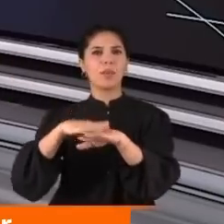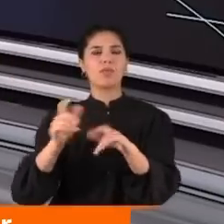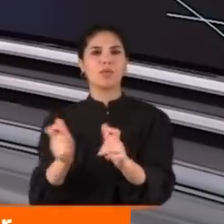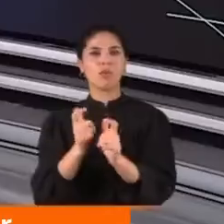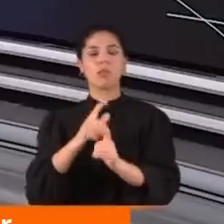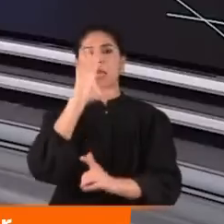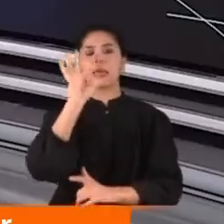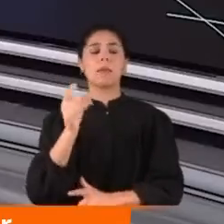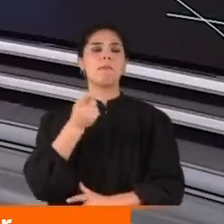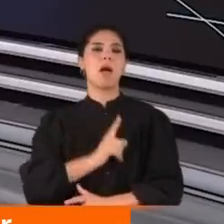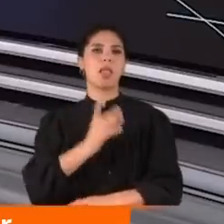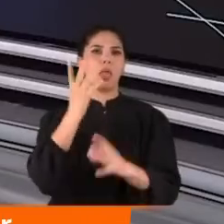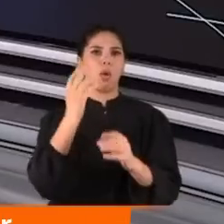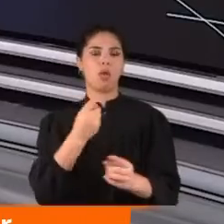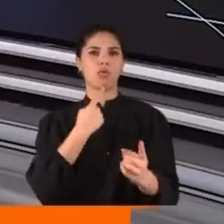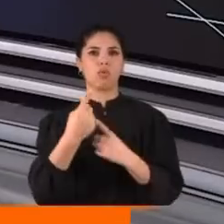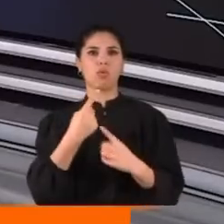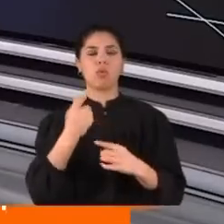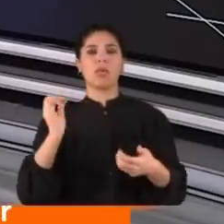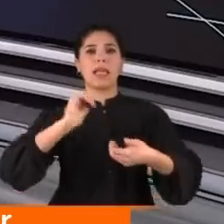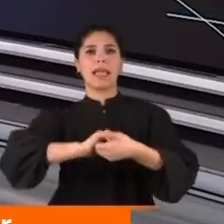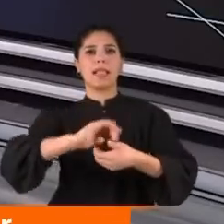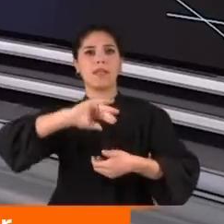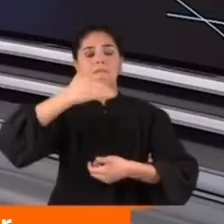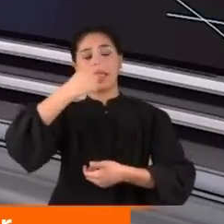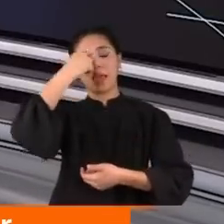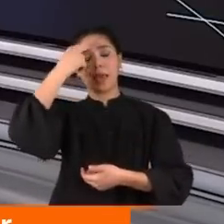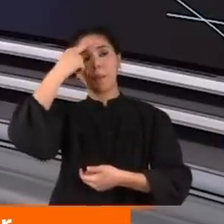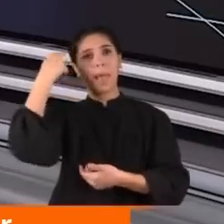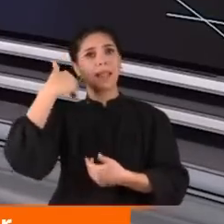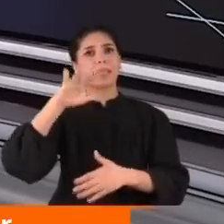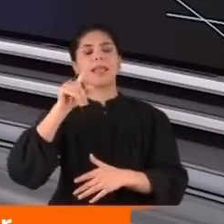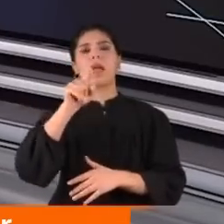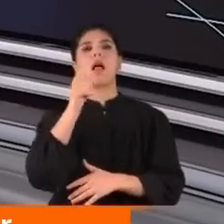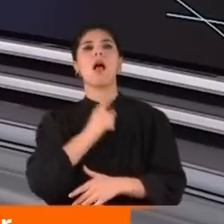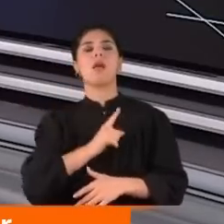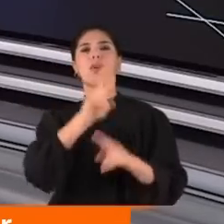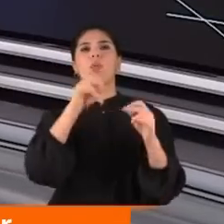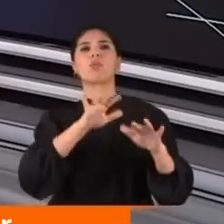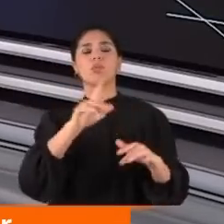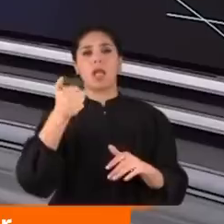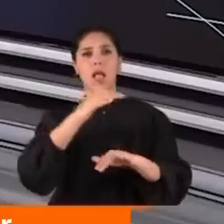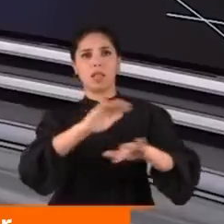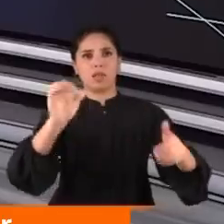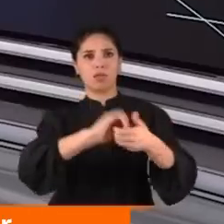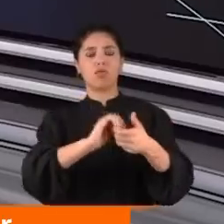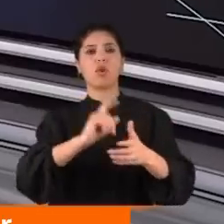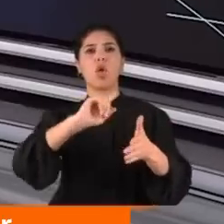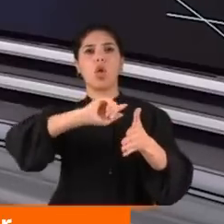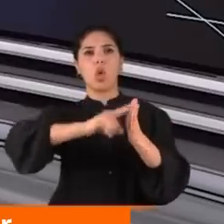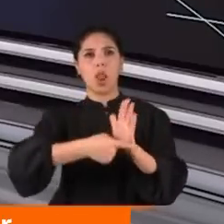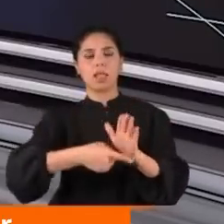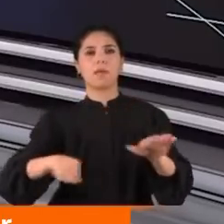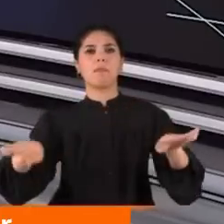gündeme gelecek. Açıklama bu yönde. Tabii ittifaktaki tek belirsizlik aday değil. Altı bileşenin de yönetimde eşit yetkiye sahip